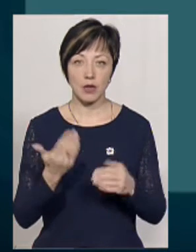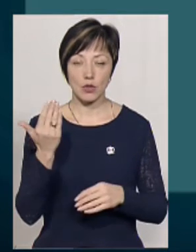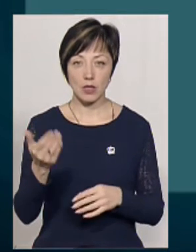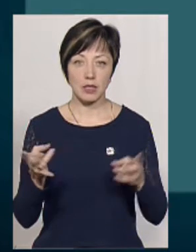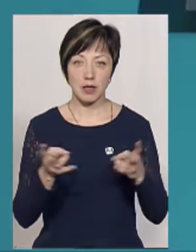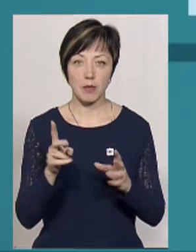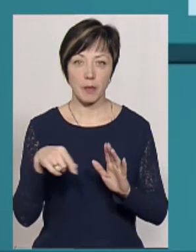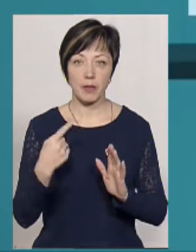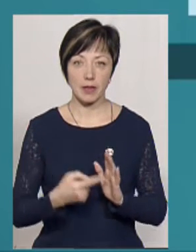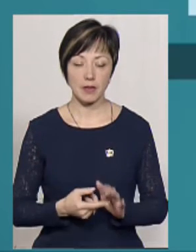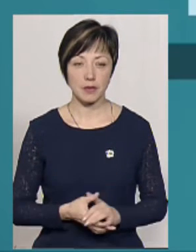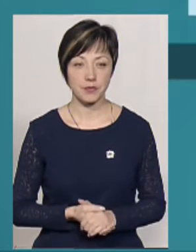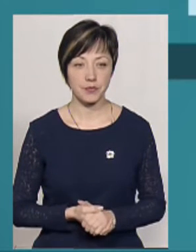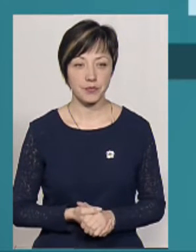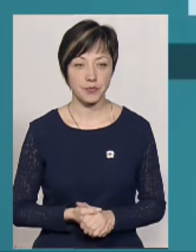треба питати.